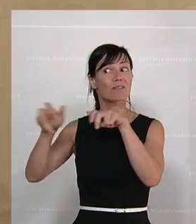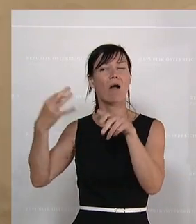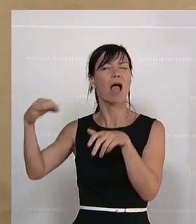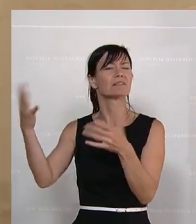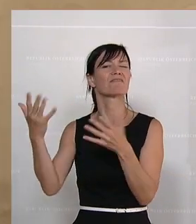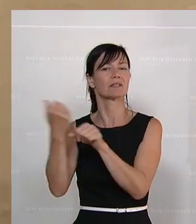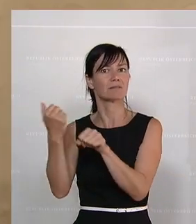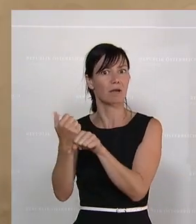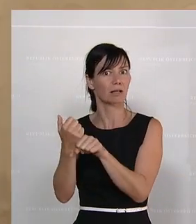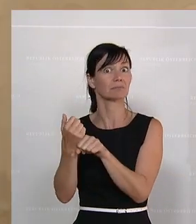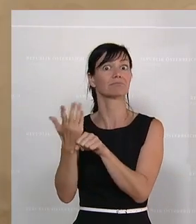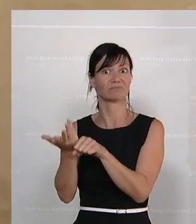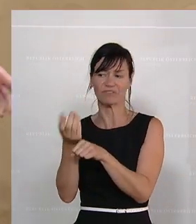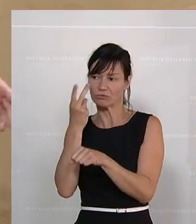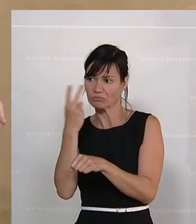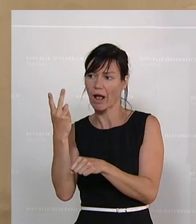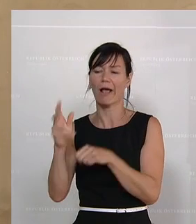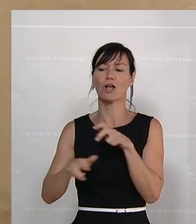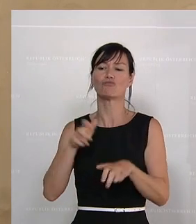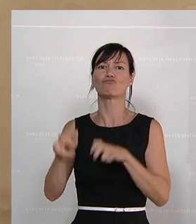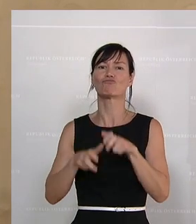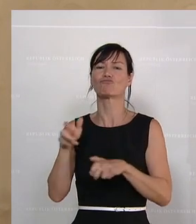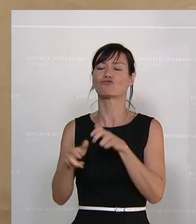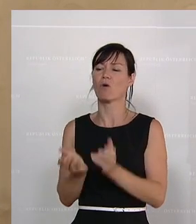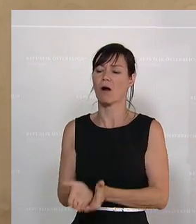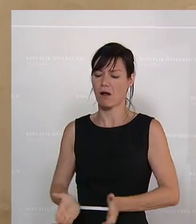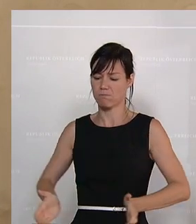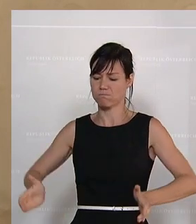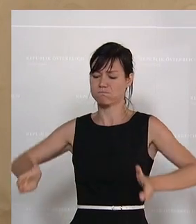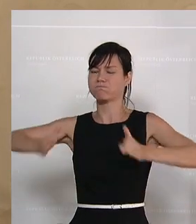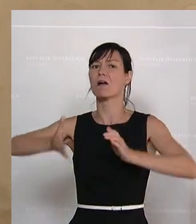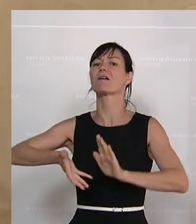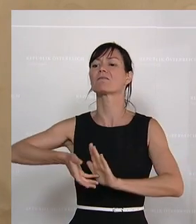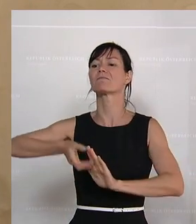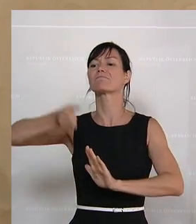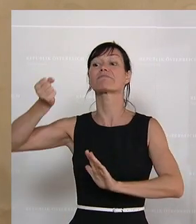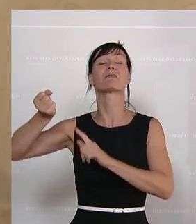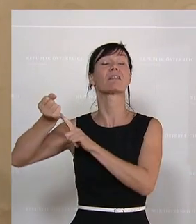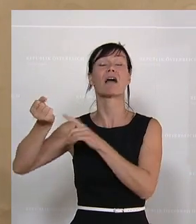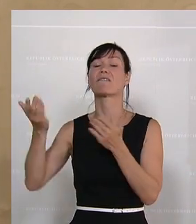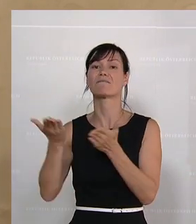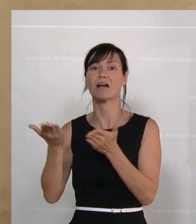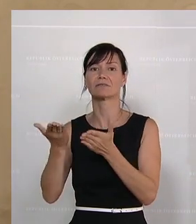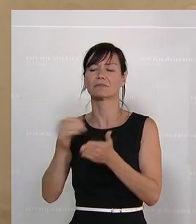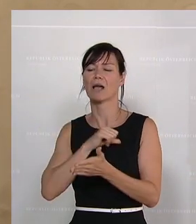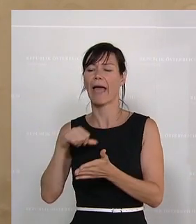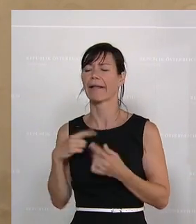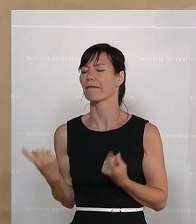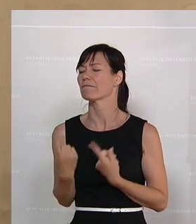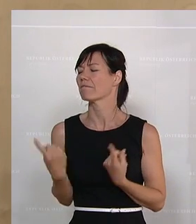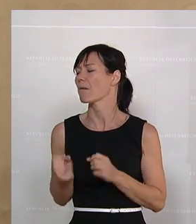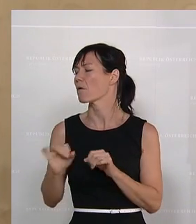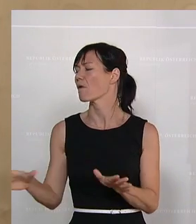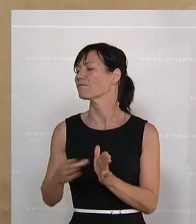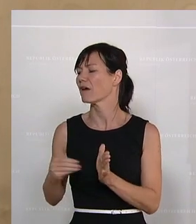sie anständig in den steuertopf in diesem zusammenhang hinein craft ist das geld für eigenwerbung in